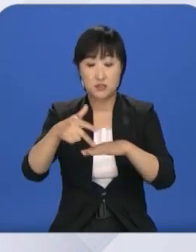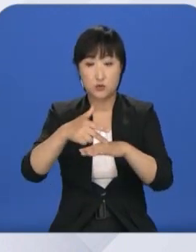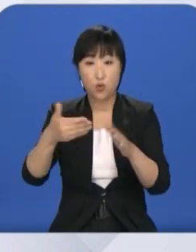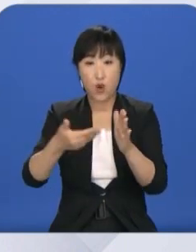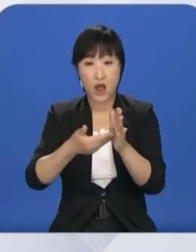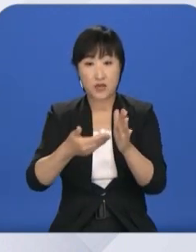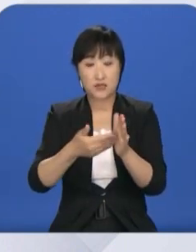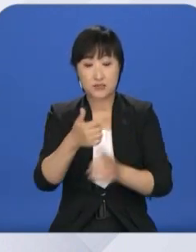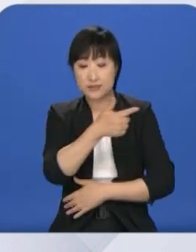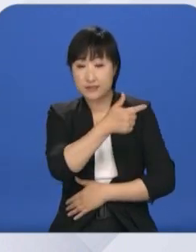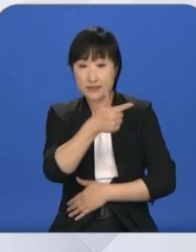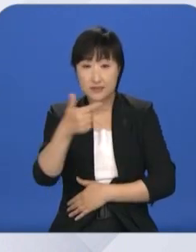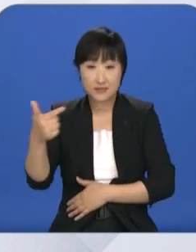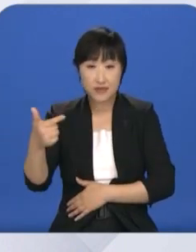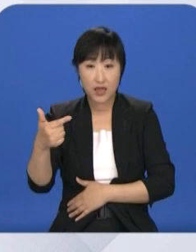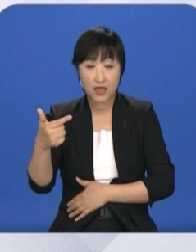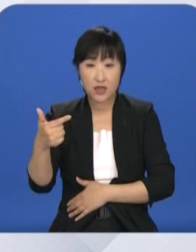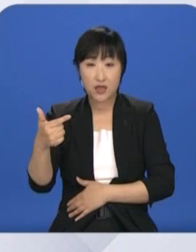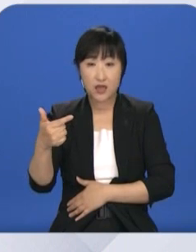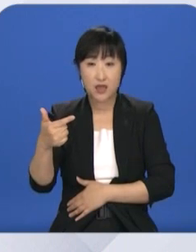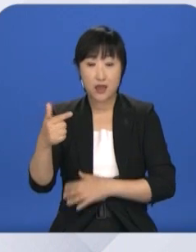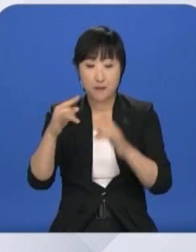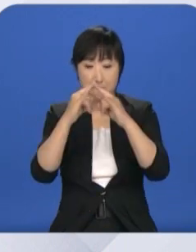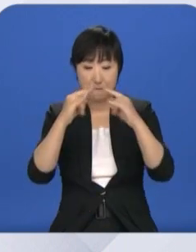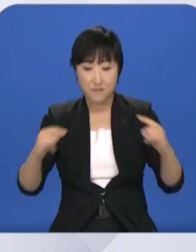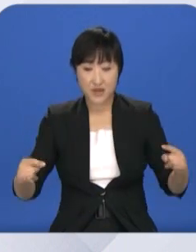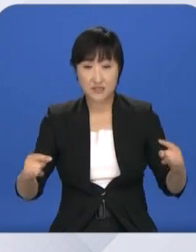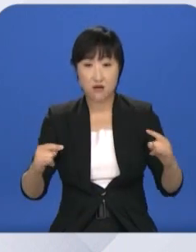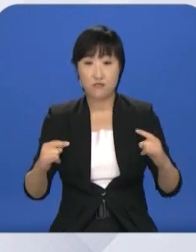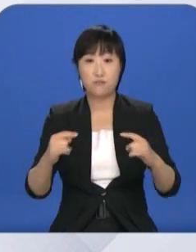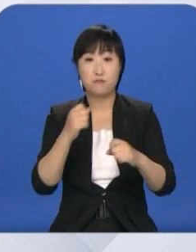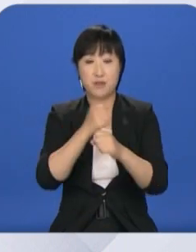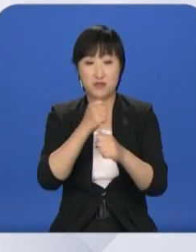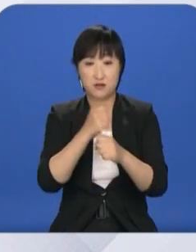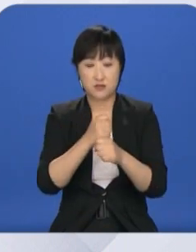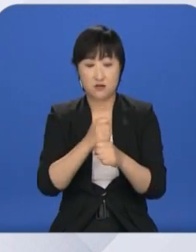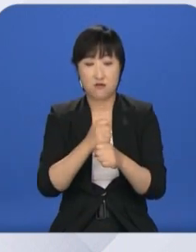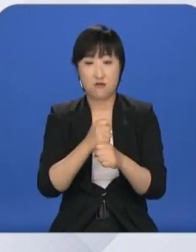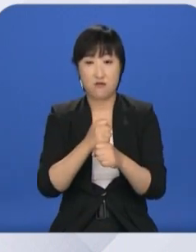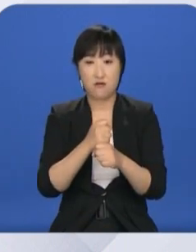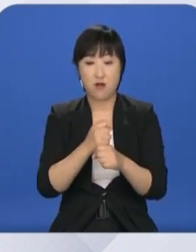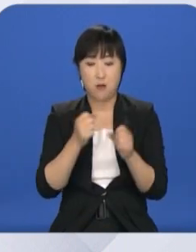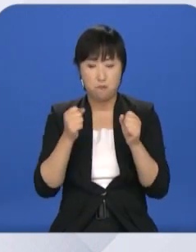진도항은 대규모 펜션 단지를